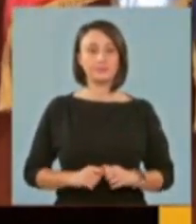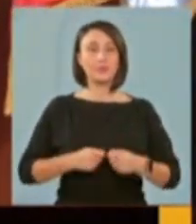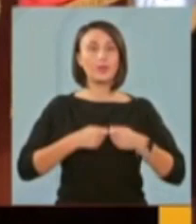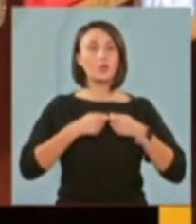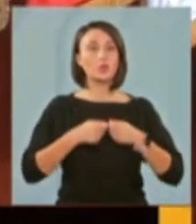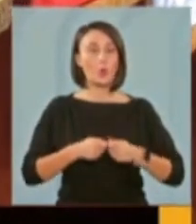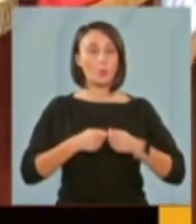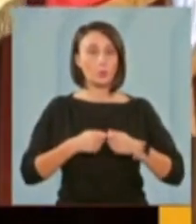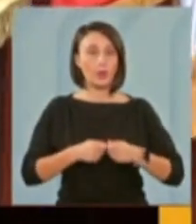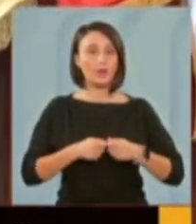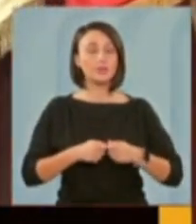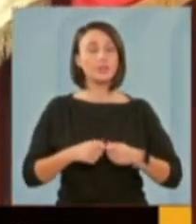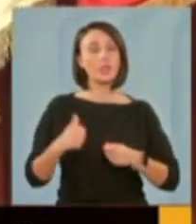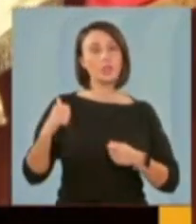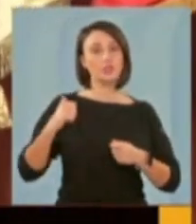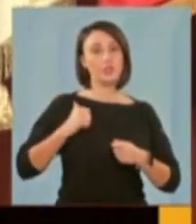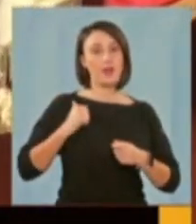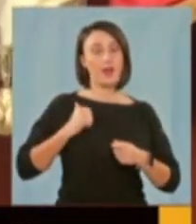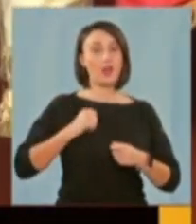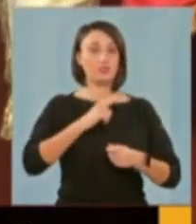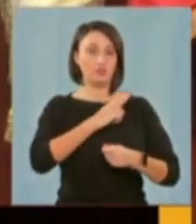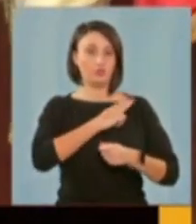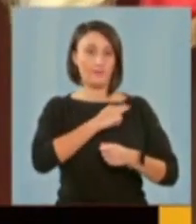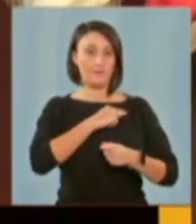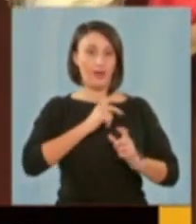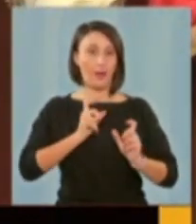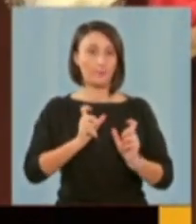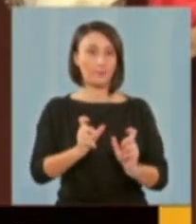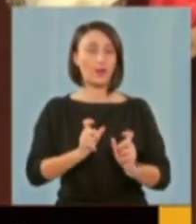domnule generalul cu tenent șef al apărării,